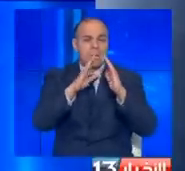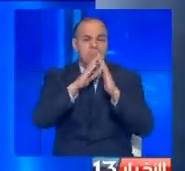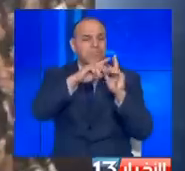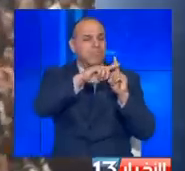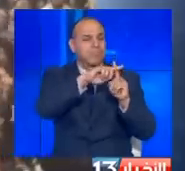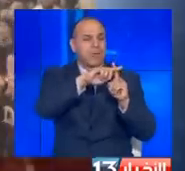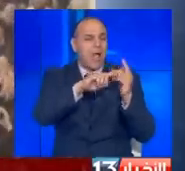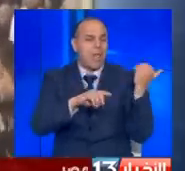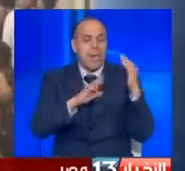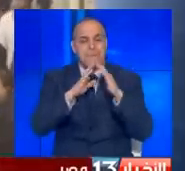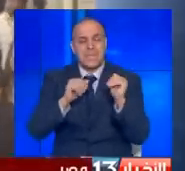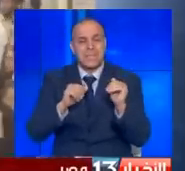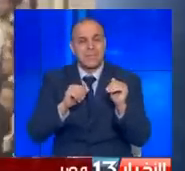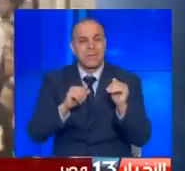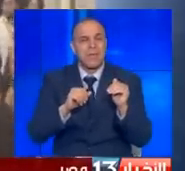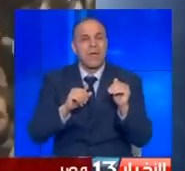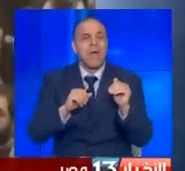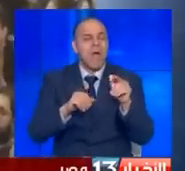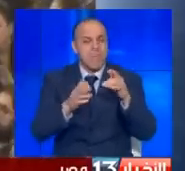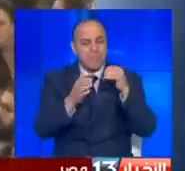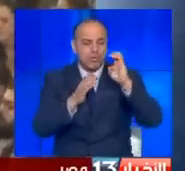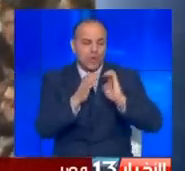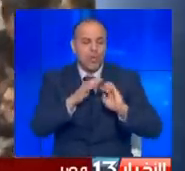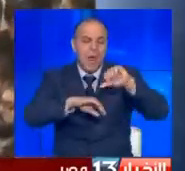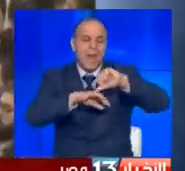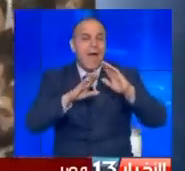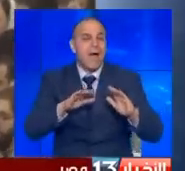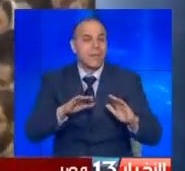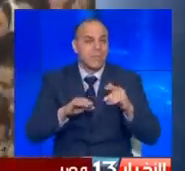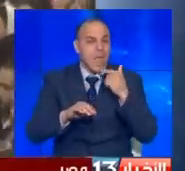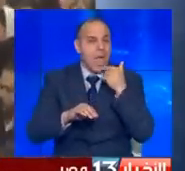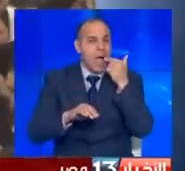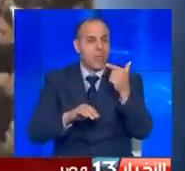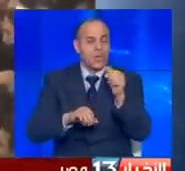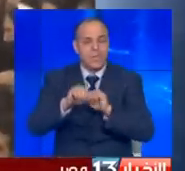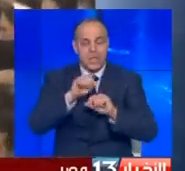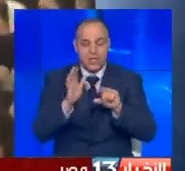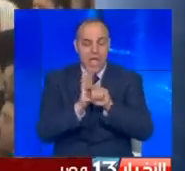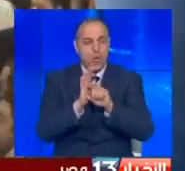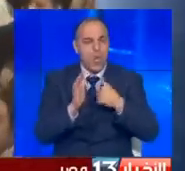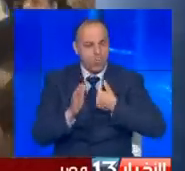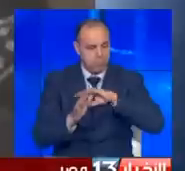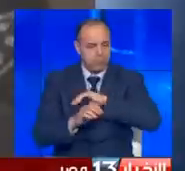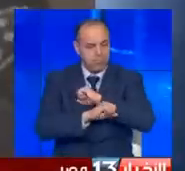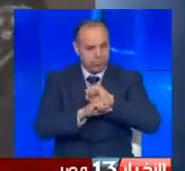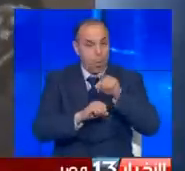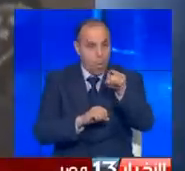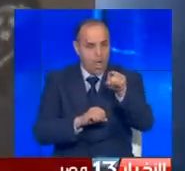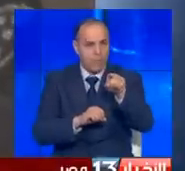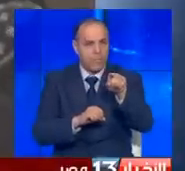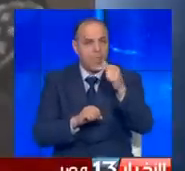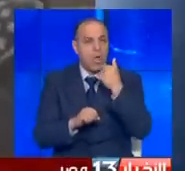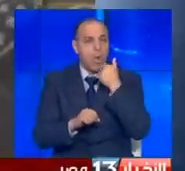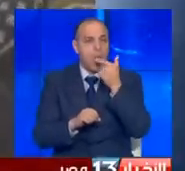الارجنتينيه ضاحيه حلوان جنوب القاهره الذي اعلن تنظيم داعش الارهابي مسؤوليته عن ها